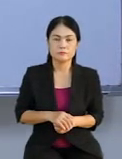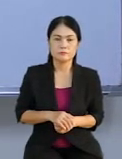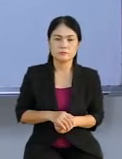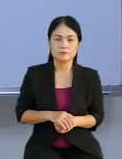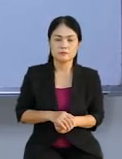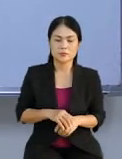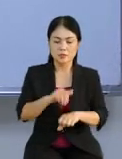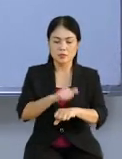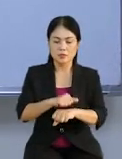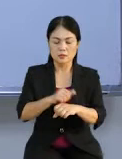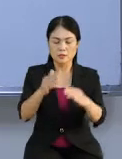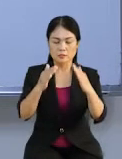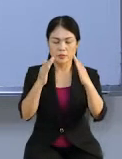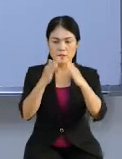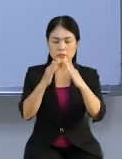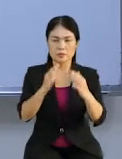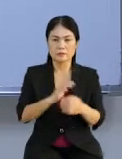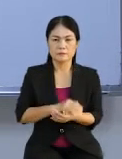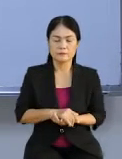bà cái cặp tè